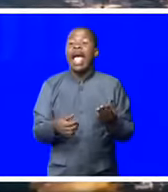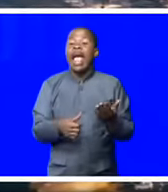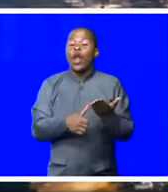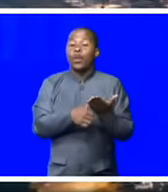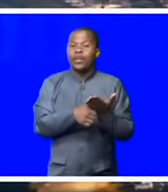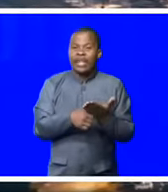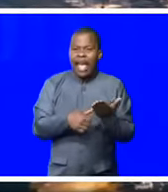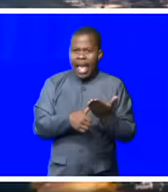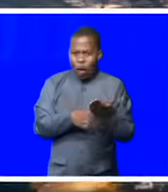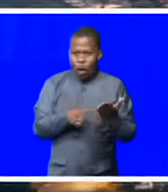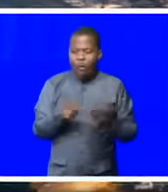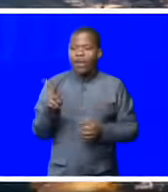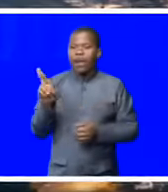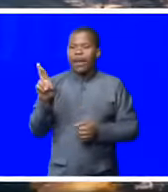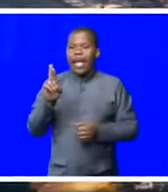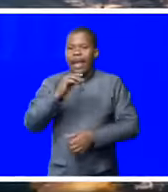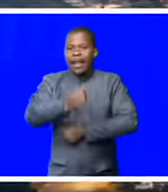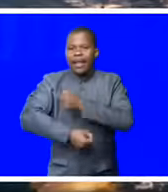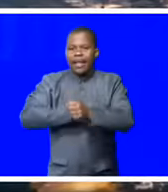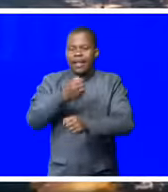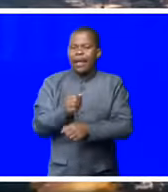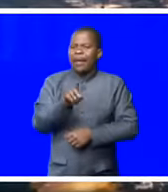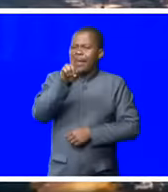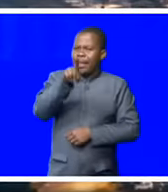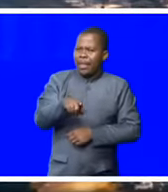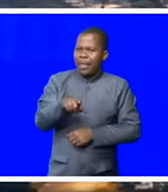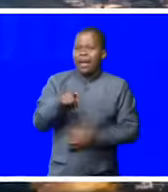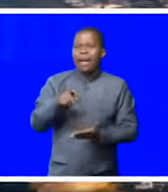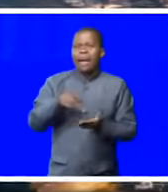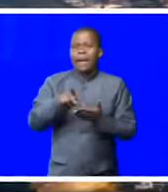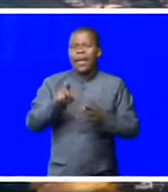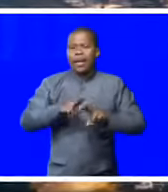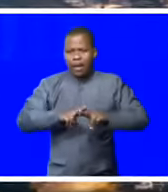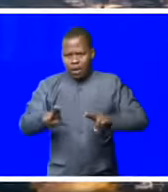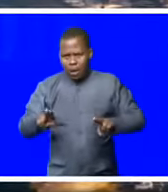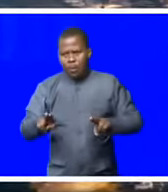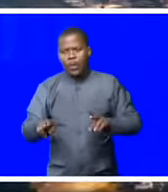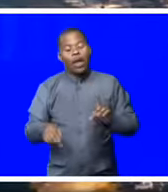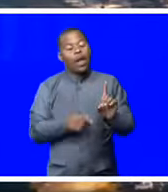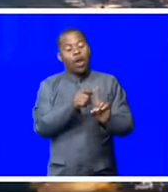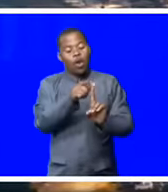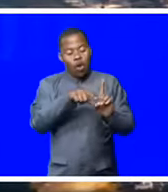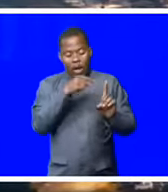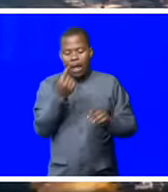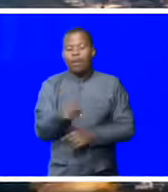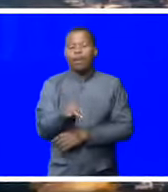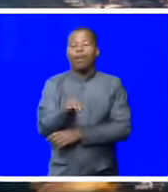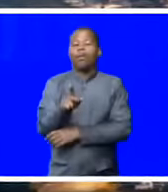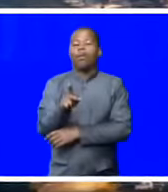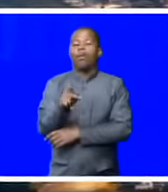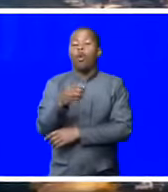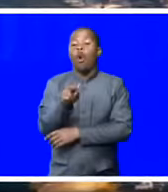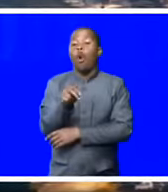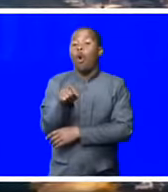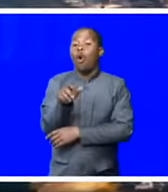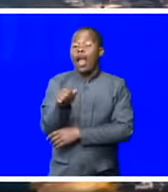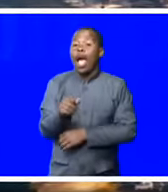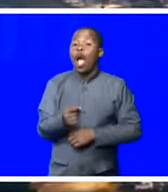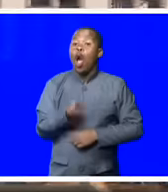kamgcini mafa kweli dolobha lasesiteki muzi mkhonta loku ngiko lokubanga ukuthi li dolobha lingathuthuki ngendlela kumele ngabe lithuthuka